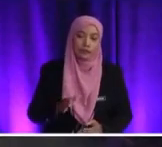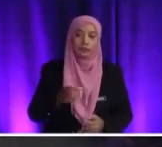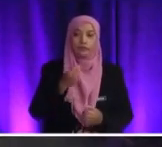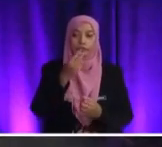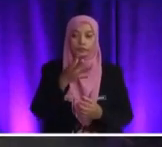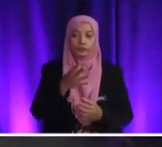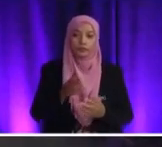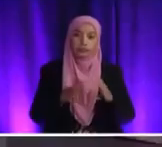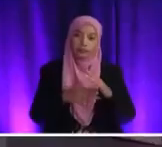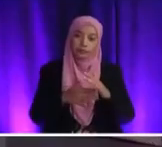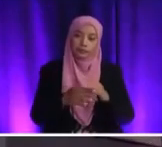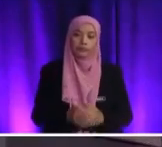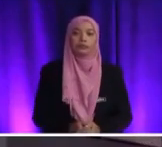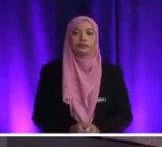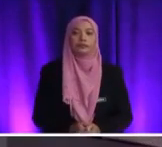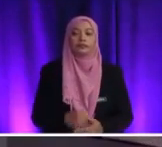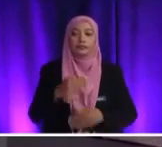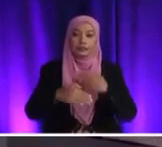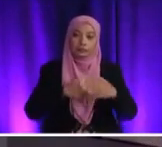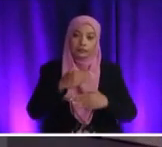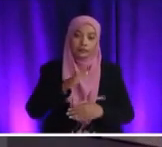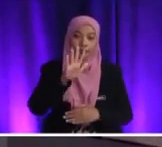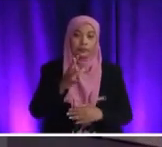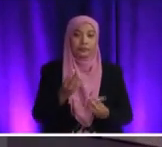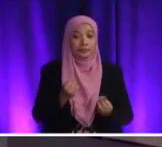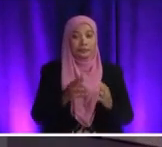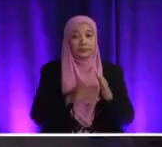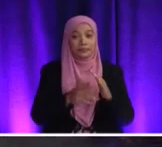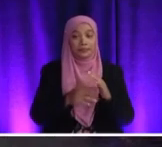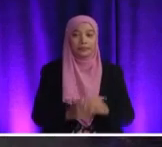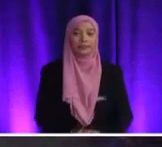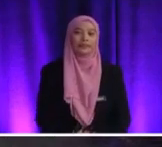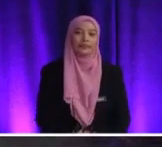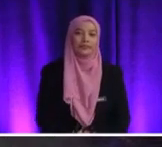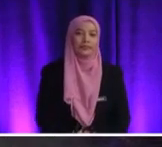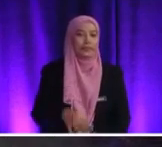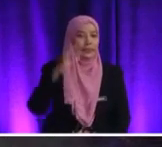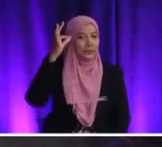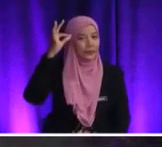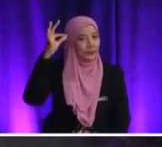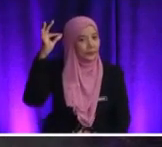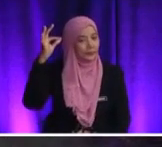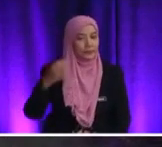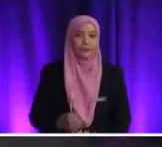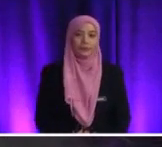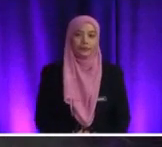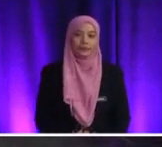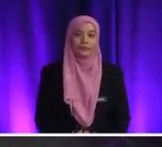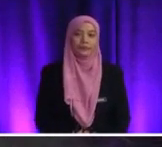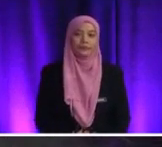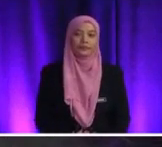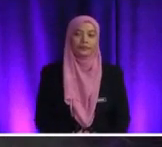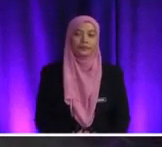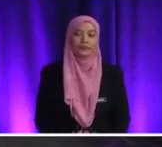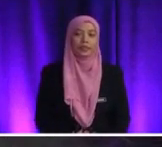tiketnya 5 dana kawinda hanya gratis huhuhu melemah absen PG sekarang kena belajar